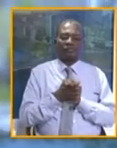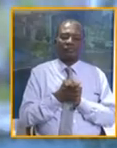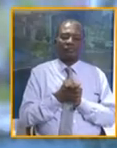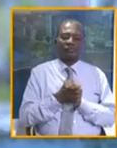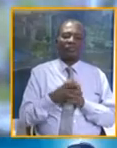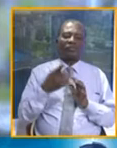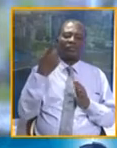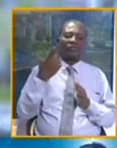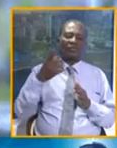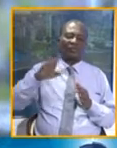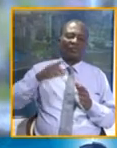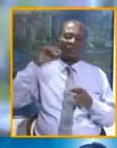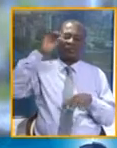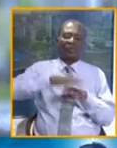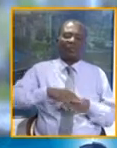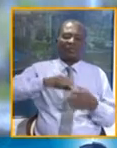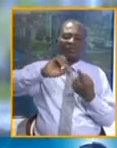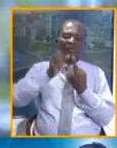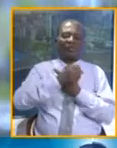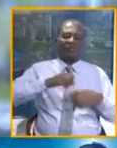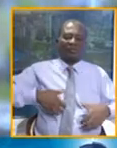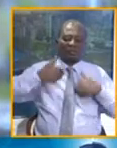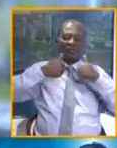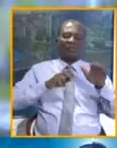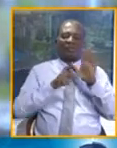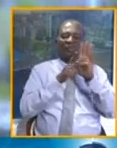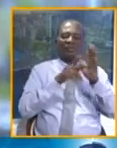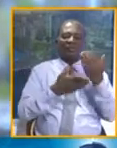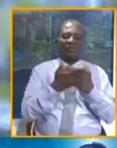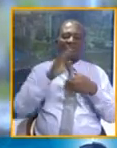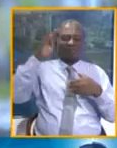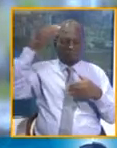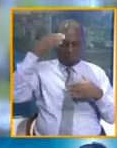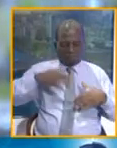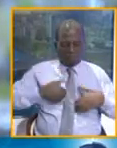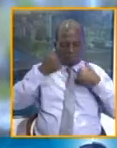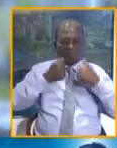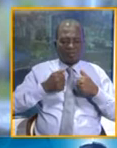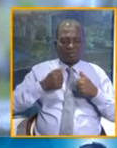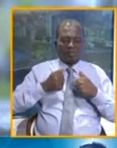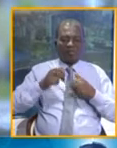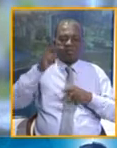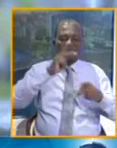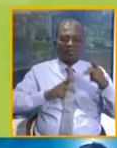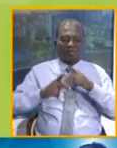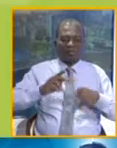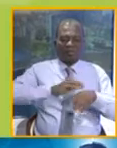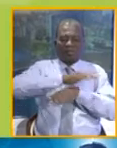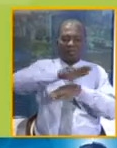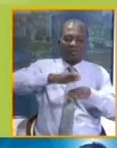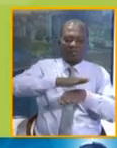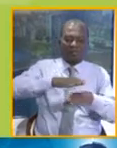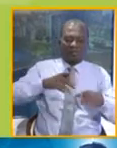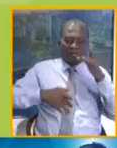Le dernier point sur la situation sanitaire représentée par le ministère de la Santé et de l'Hygiène publique et de la couverture maladie